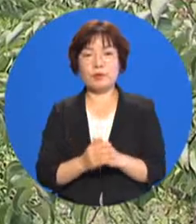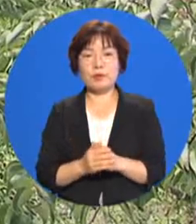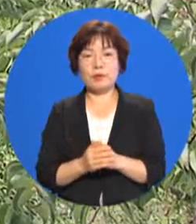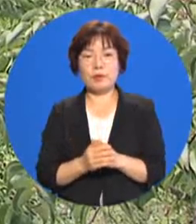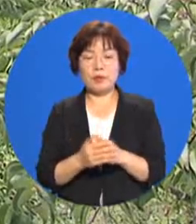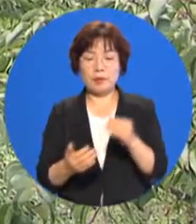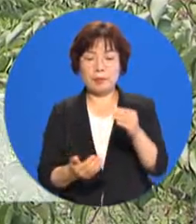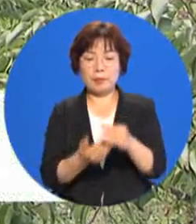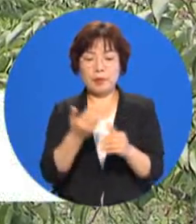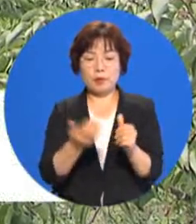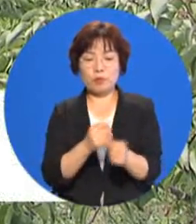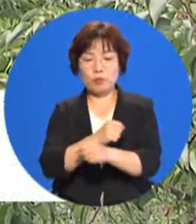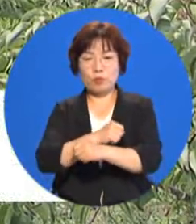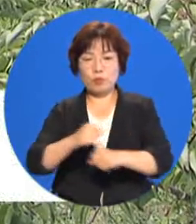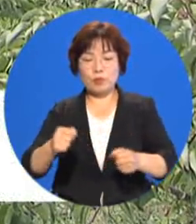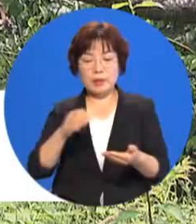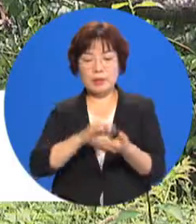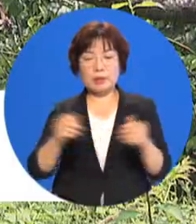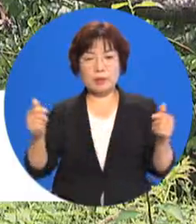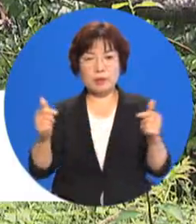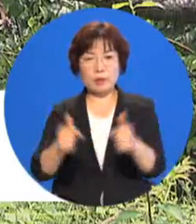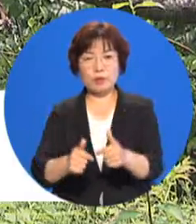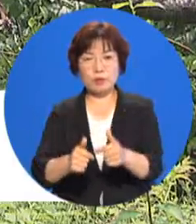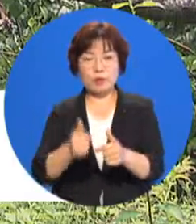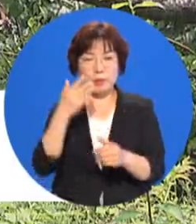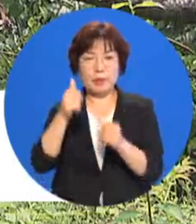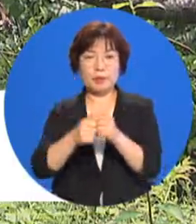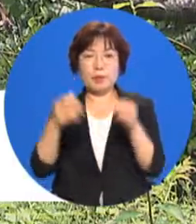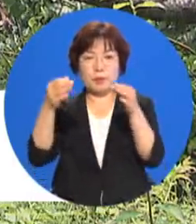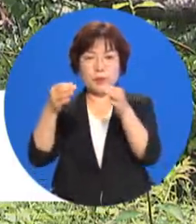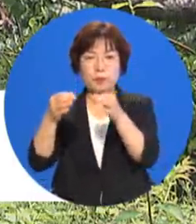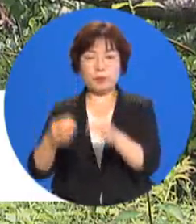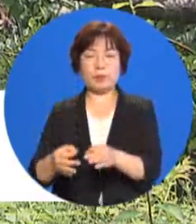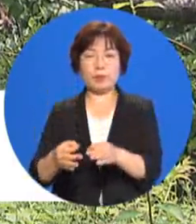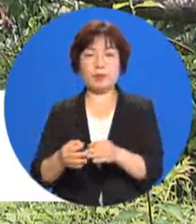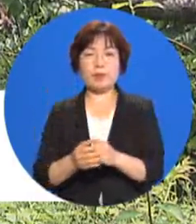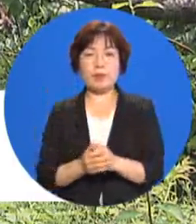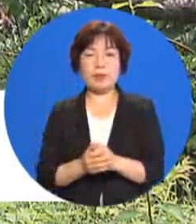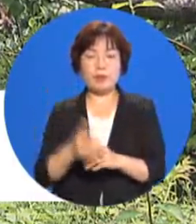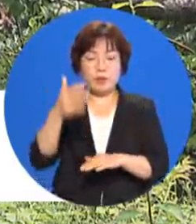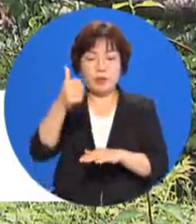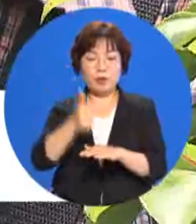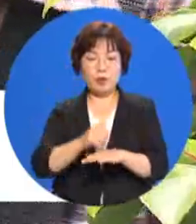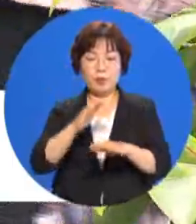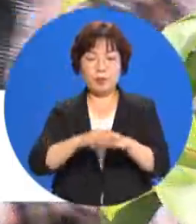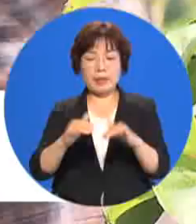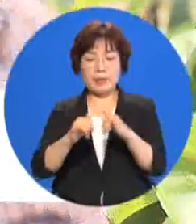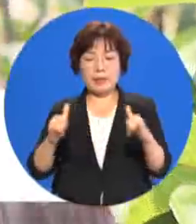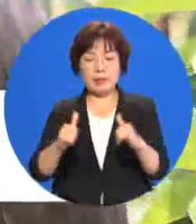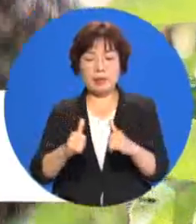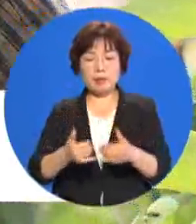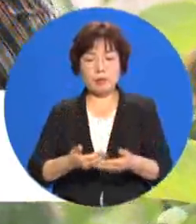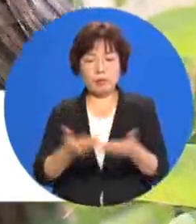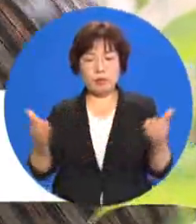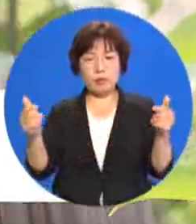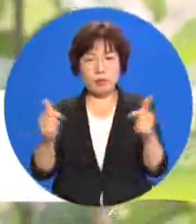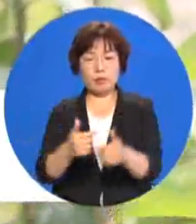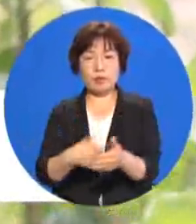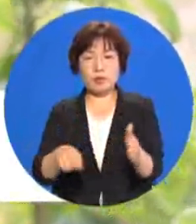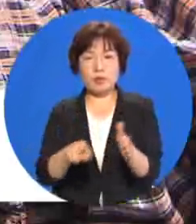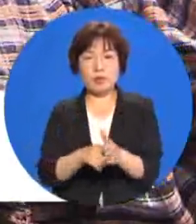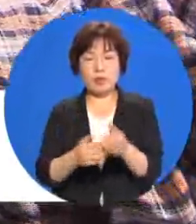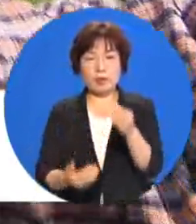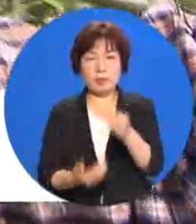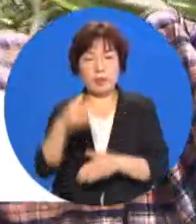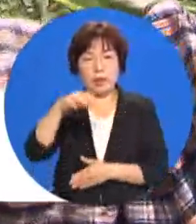재배 면적 증가와 소비 감소의 영향으로 매실 가격이 끝없이 떨어지자 결국 농민들은 시장 공급량을 줄이기 위해